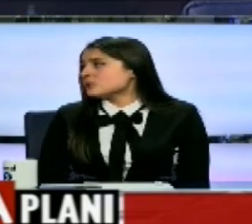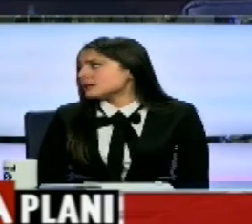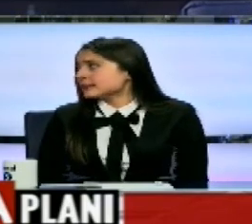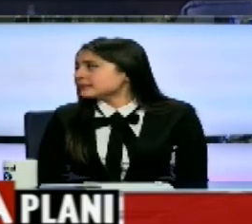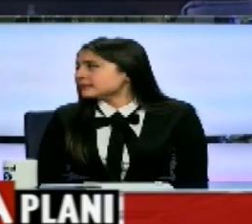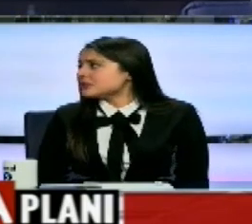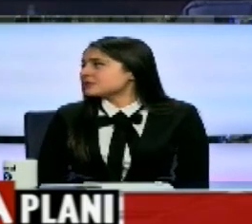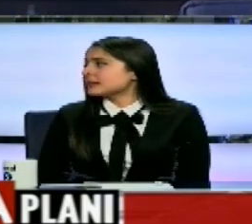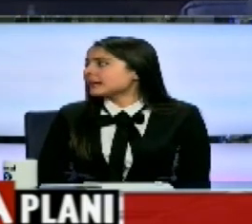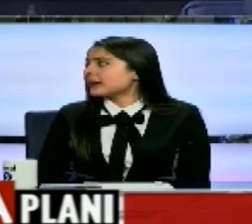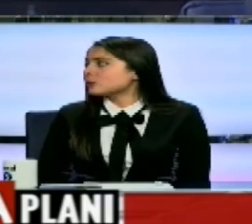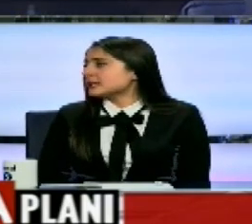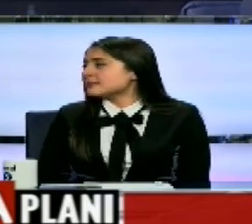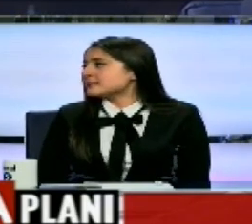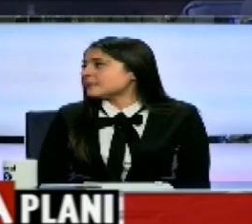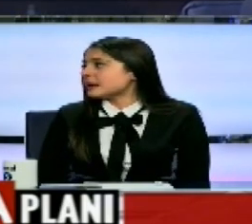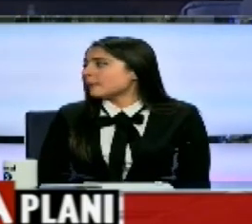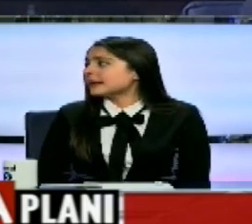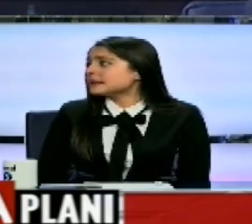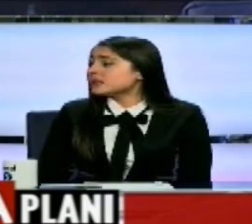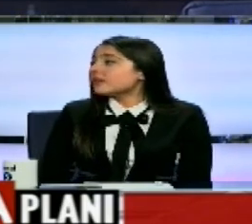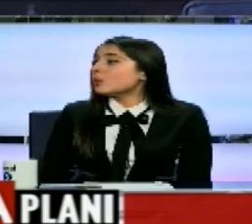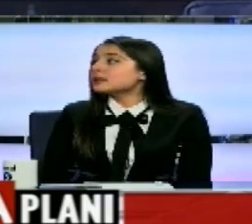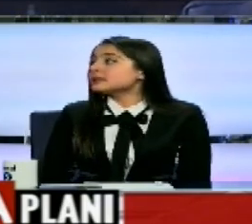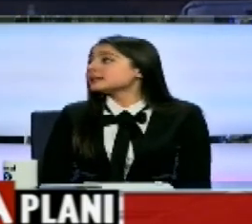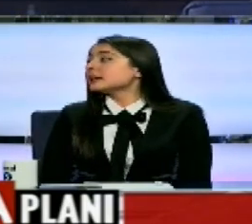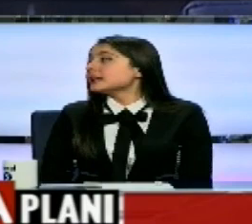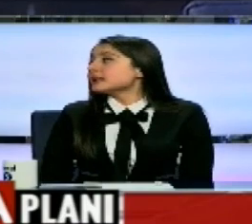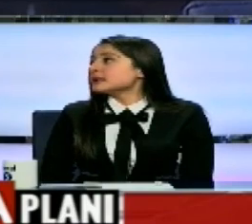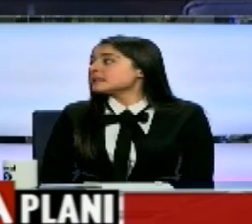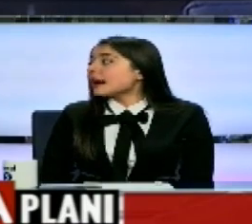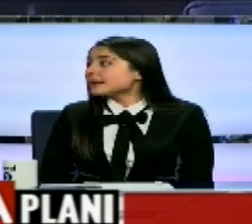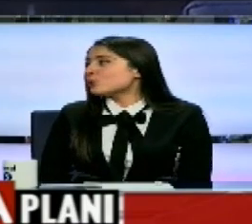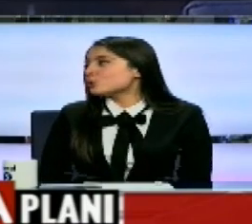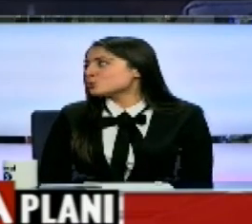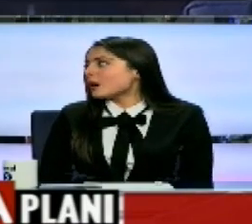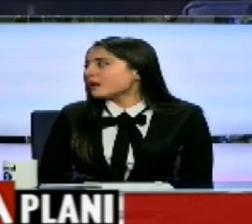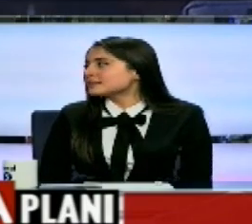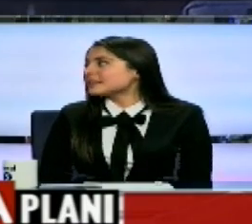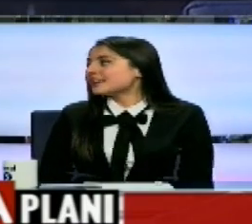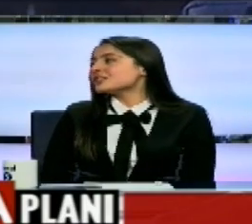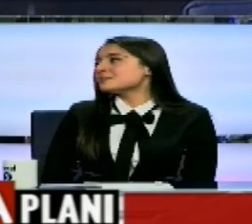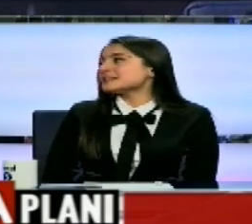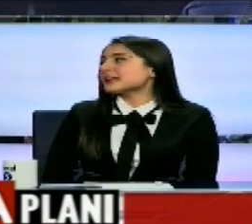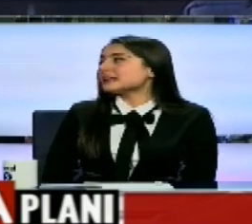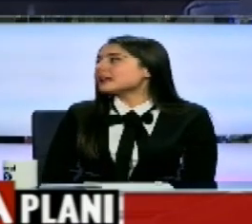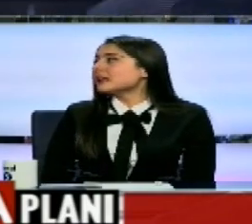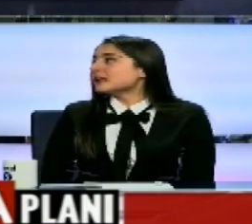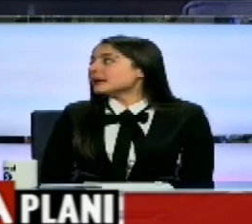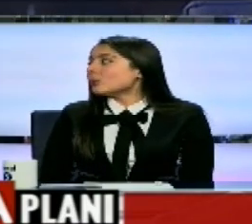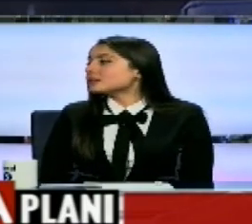gezi düzenledik. İşitme engelli üyelerimizle beraber gittik ve oraların tarihi kokusunu aldık. Yani işitmesek